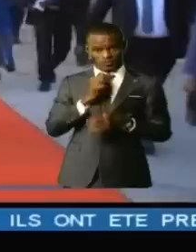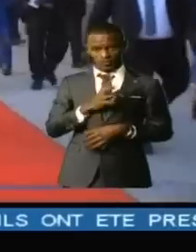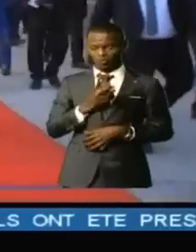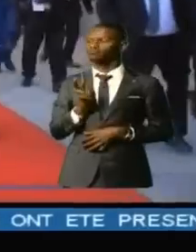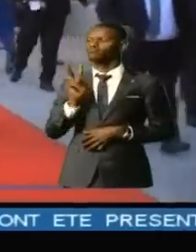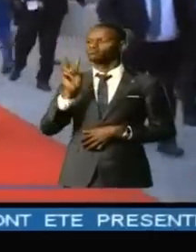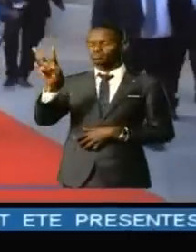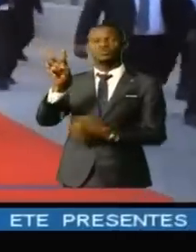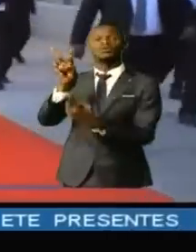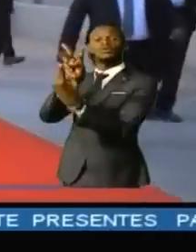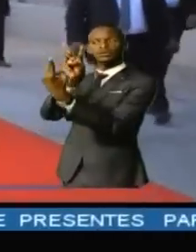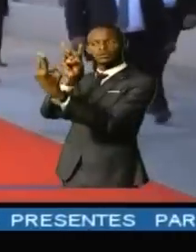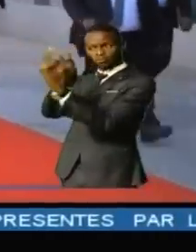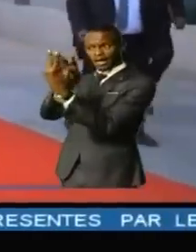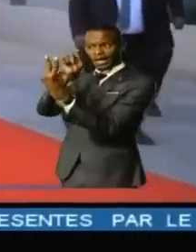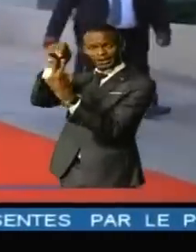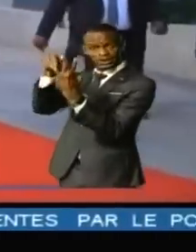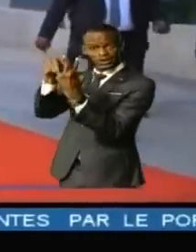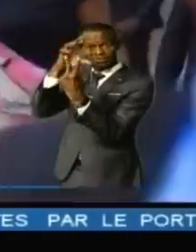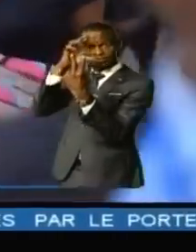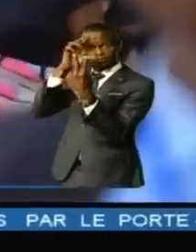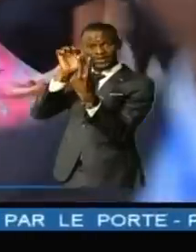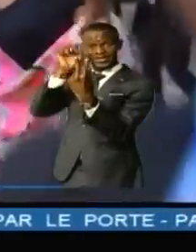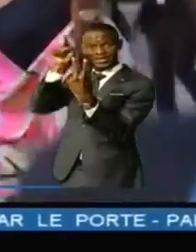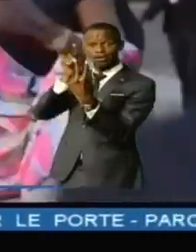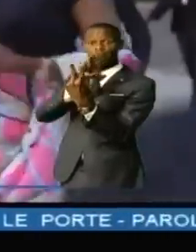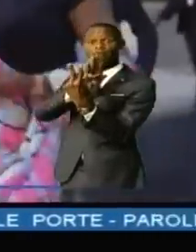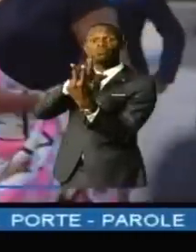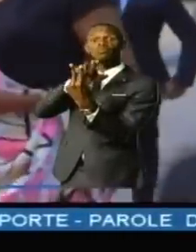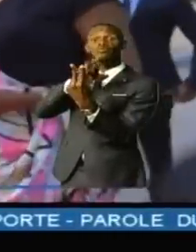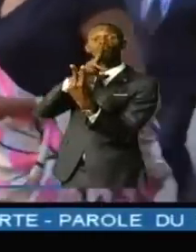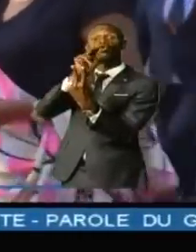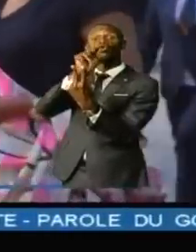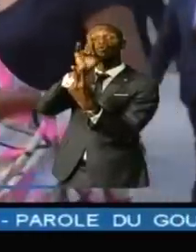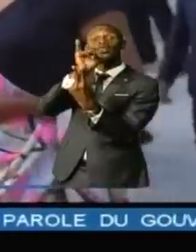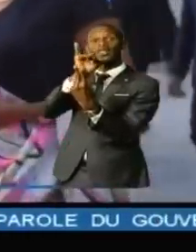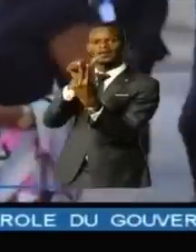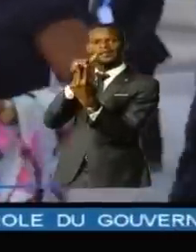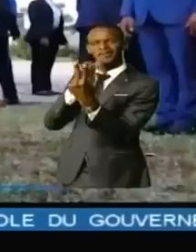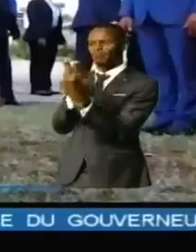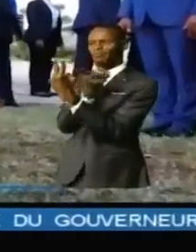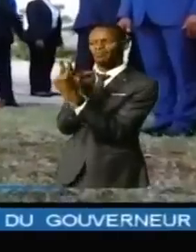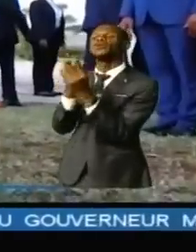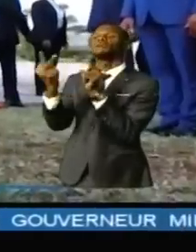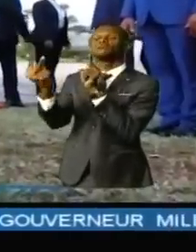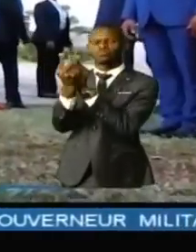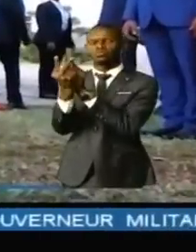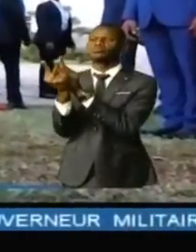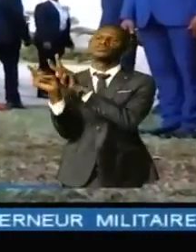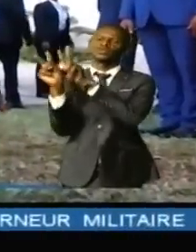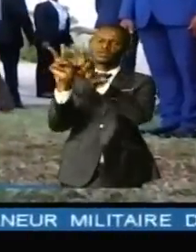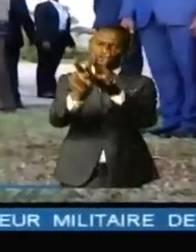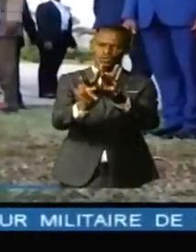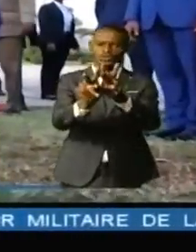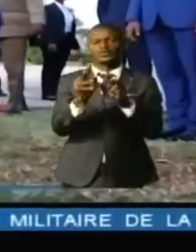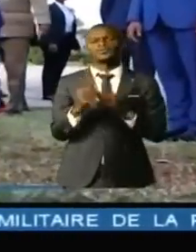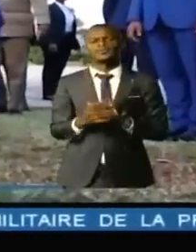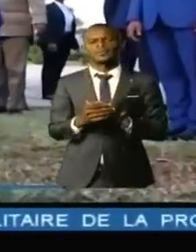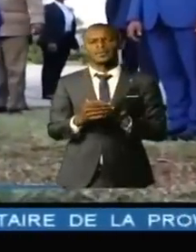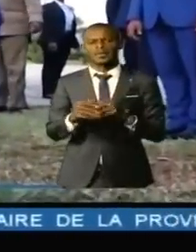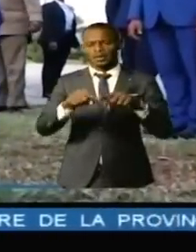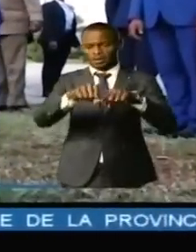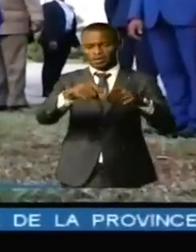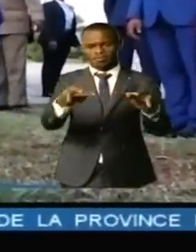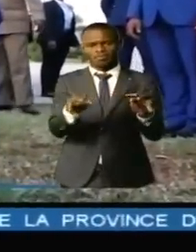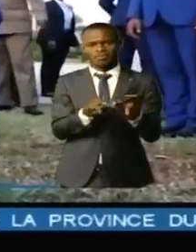couple présidentiel burundais. Après le cérémonial d'accueil, les deux chefs d'État ont planté chacun dans la cour présidentielle